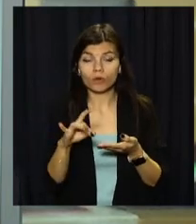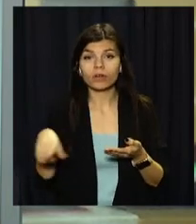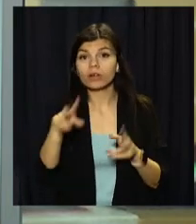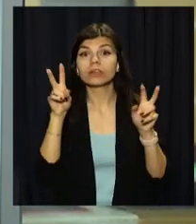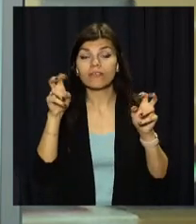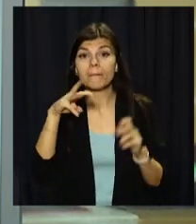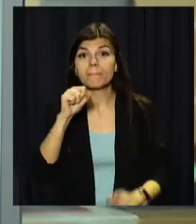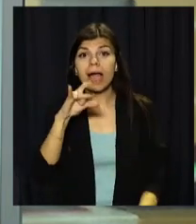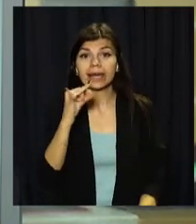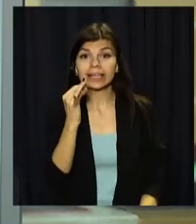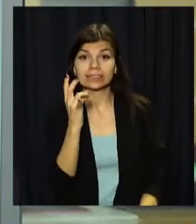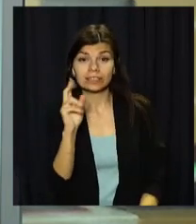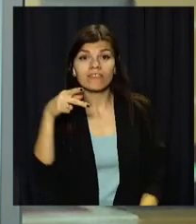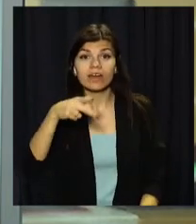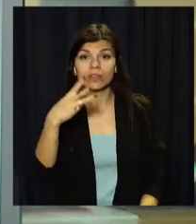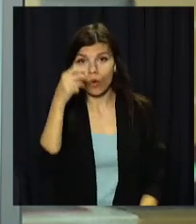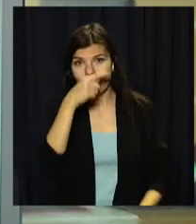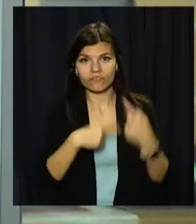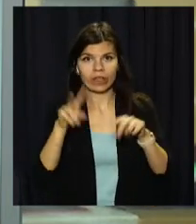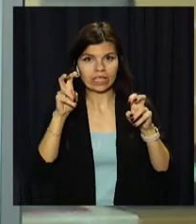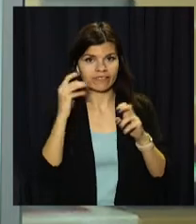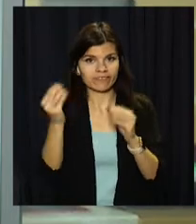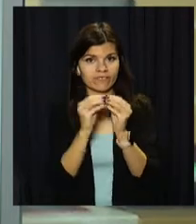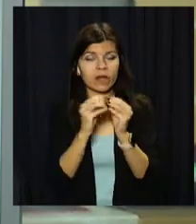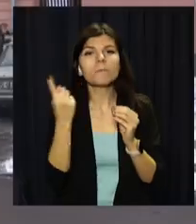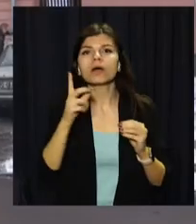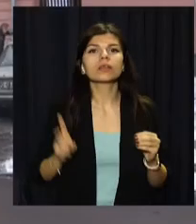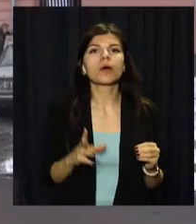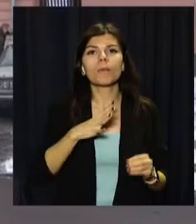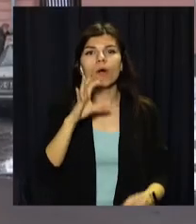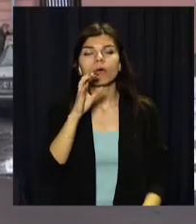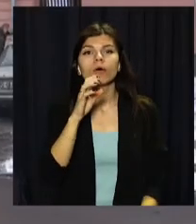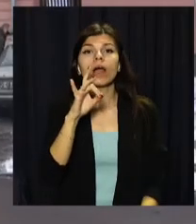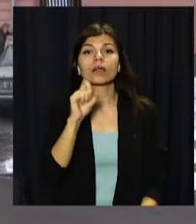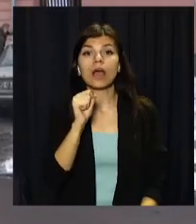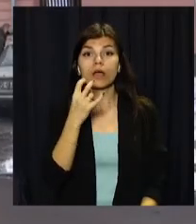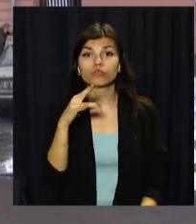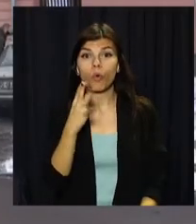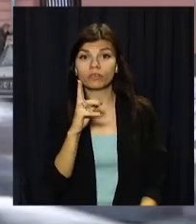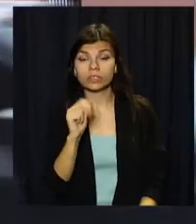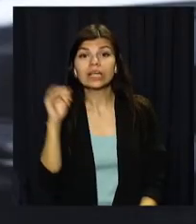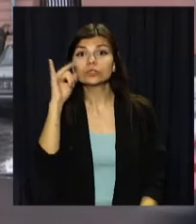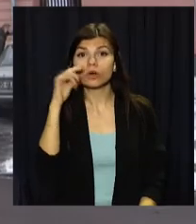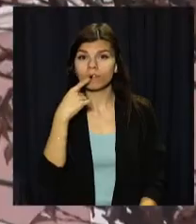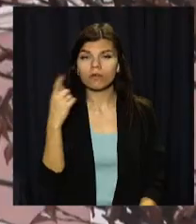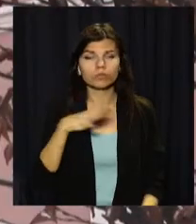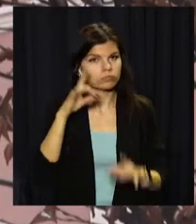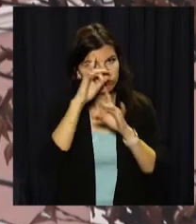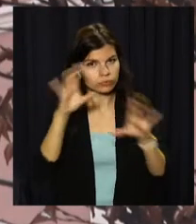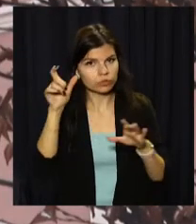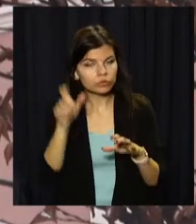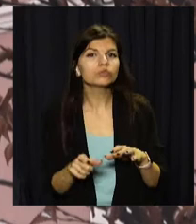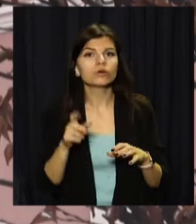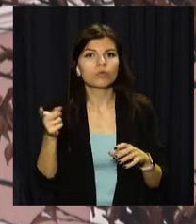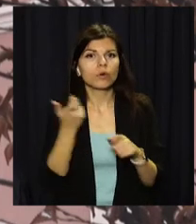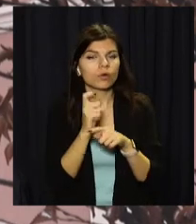назву Маріїнська школі повернули в 2003-му. Першою директоркою була Олександра Риндовська. Історики кажуть, вона була легендарною